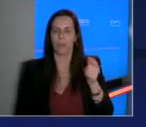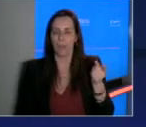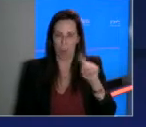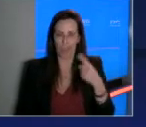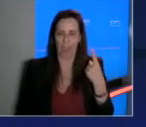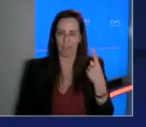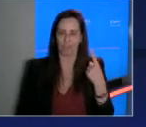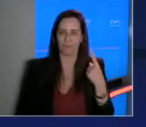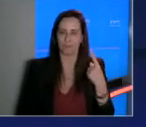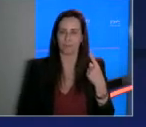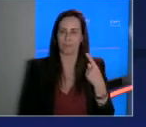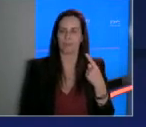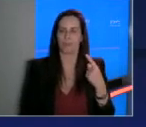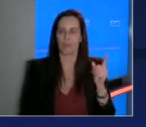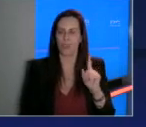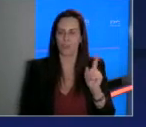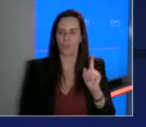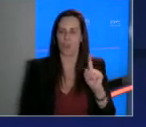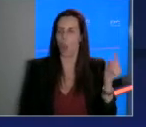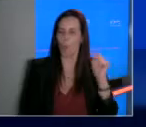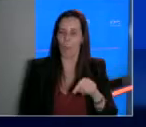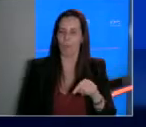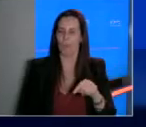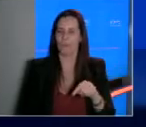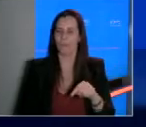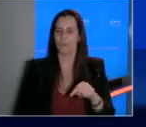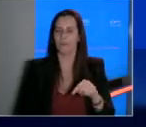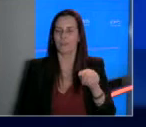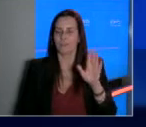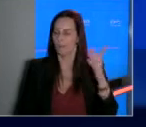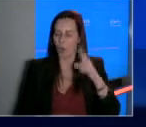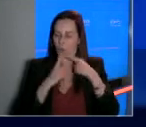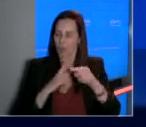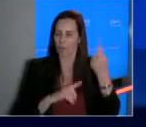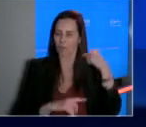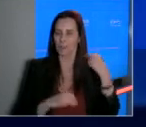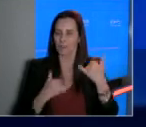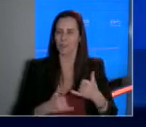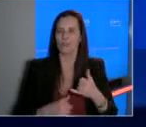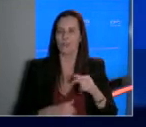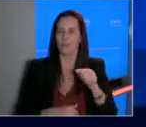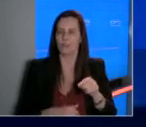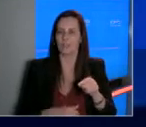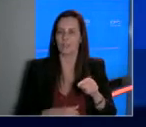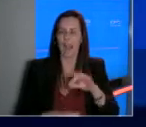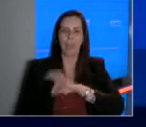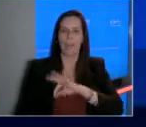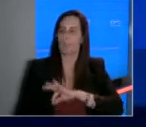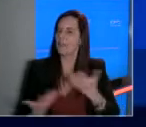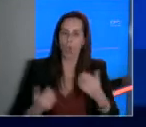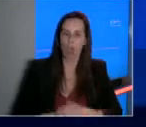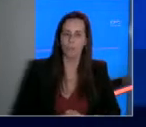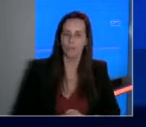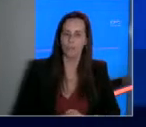שאגב נעדר, הצליח להיעדר מהשיח גם בסבב הקודם שדיברנו, ועכשיו אני לא רוצה, ושכן נדבר עליו, זה ליברמן.